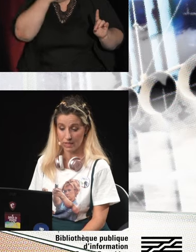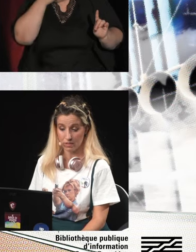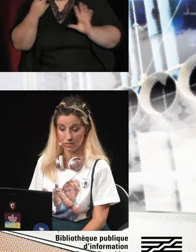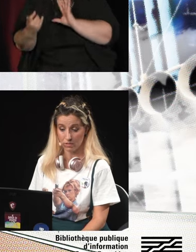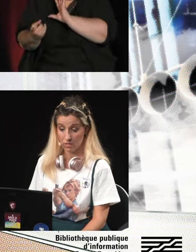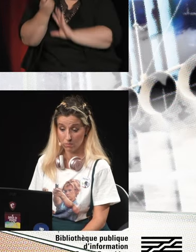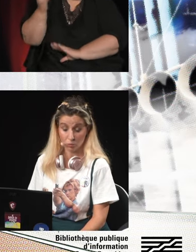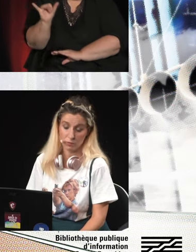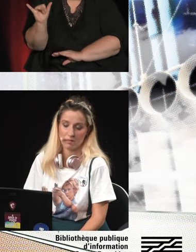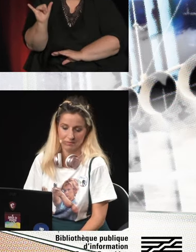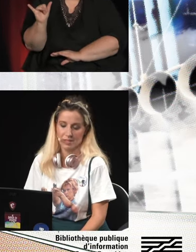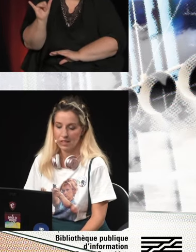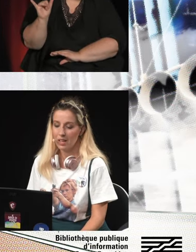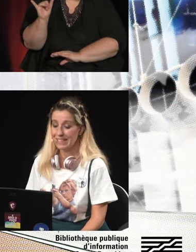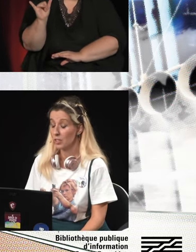inspiré par